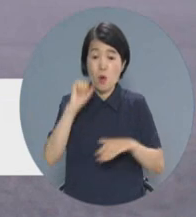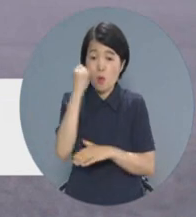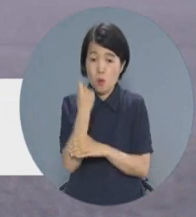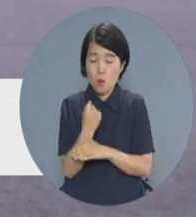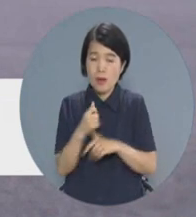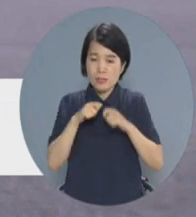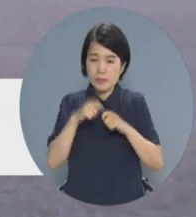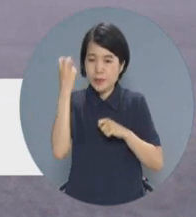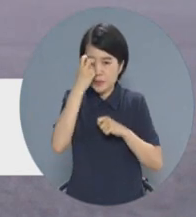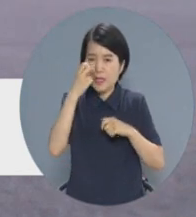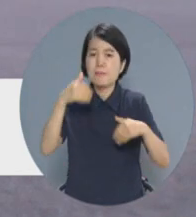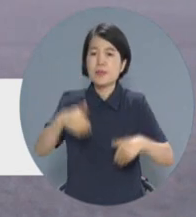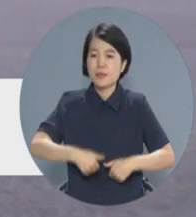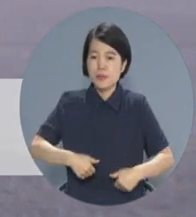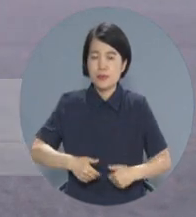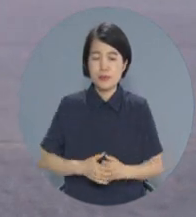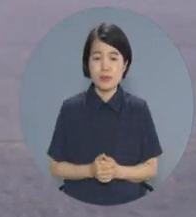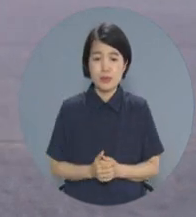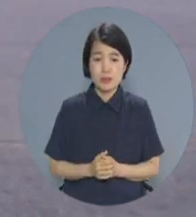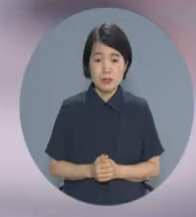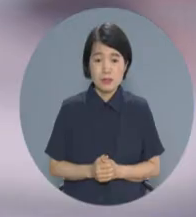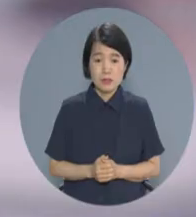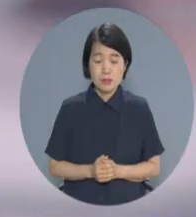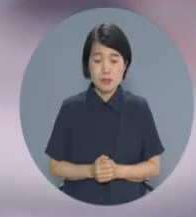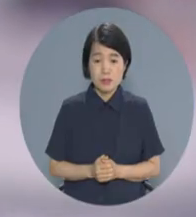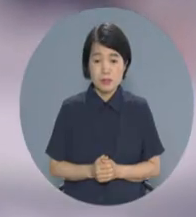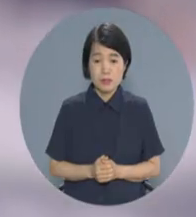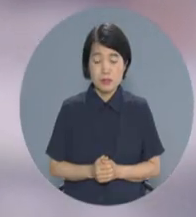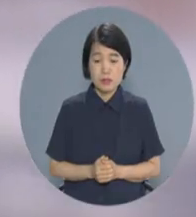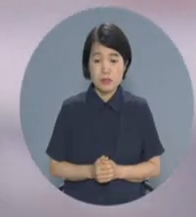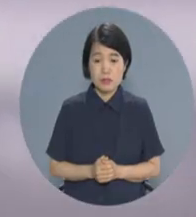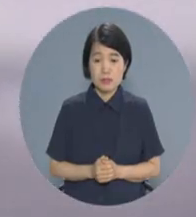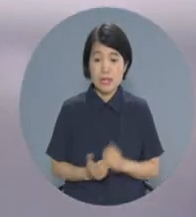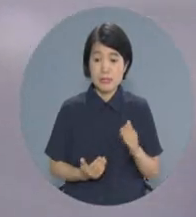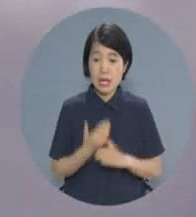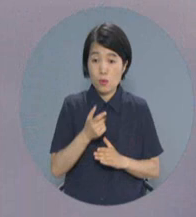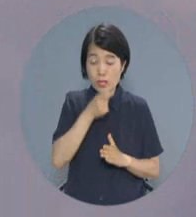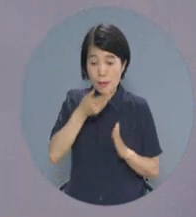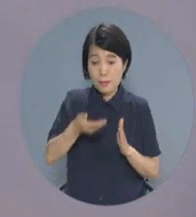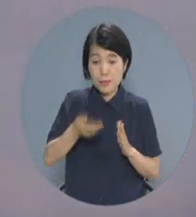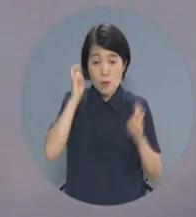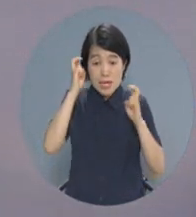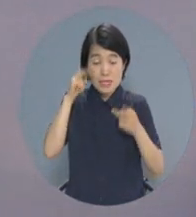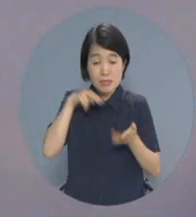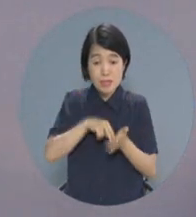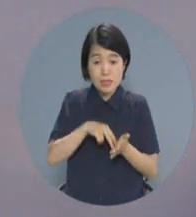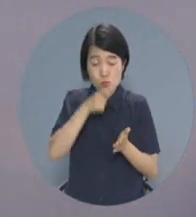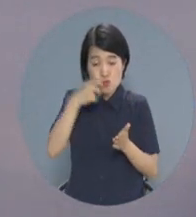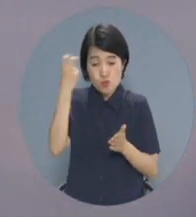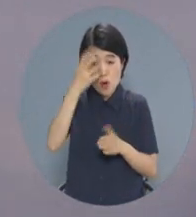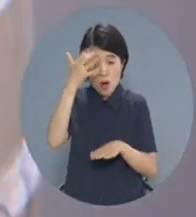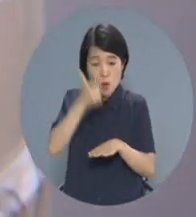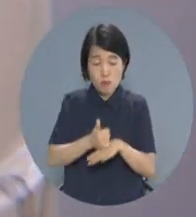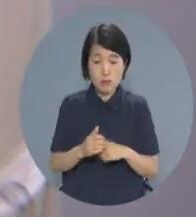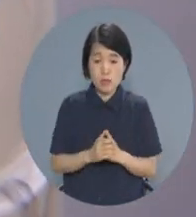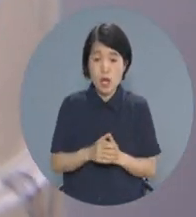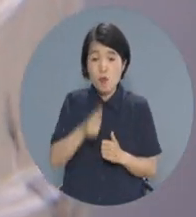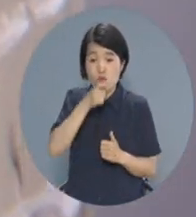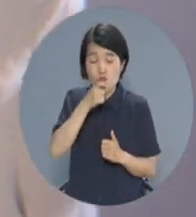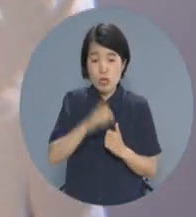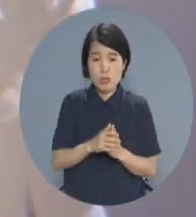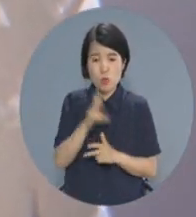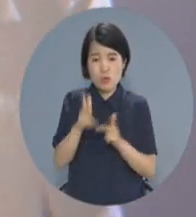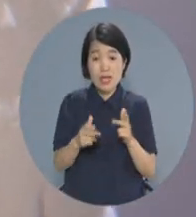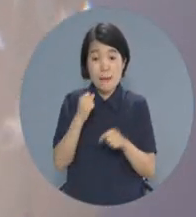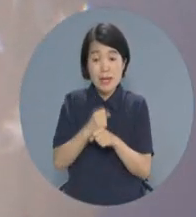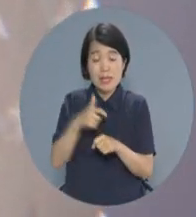토양오염 정밀조사가 좀 필요하고요. 한편 사고가 난 기업 측은 자체 수질 검사 결과 해당 물에서